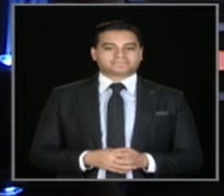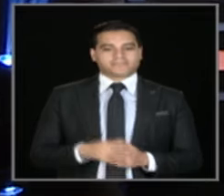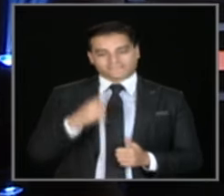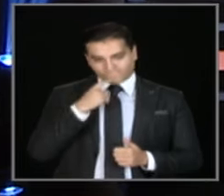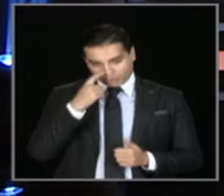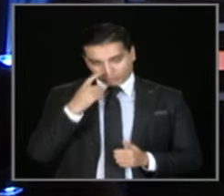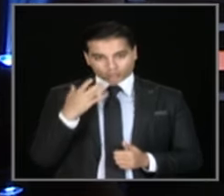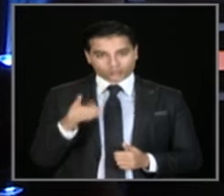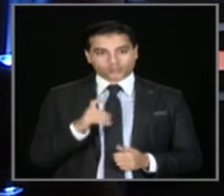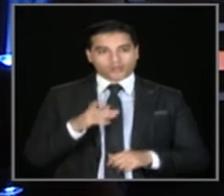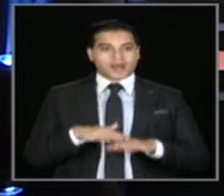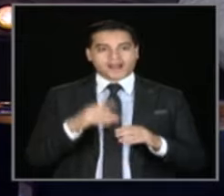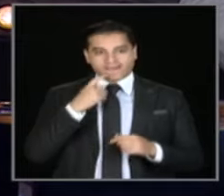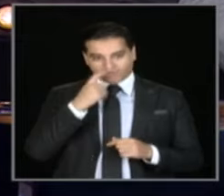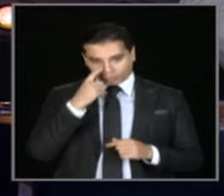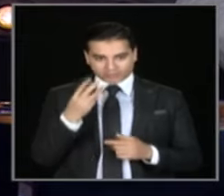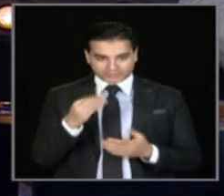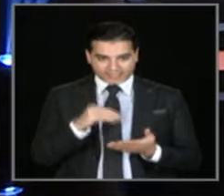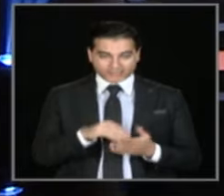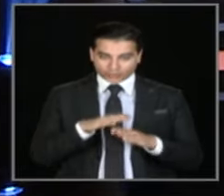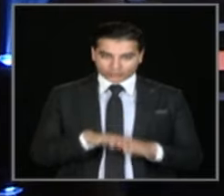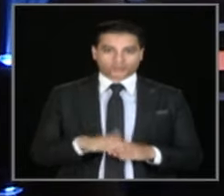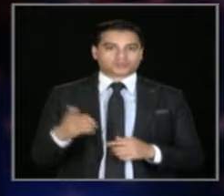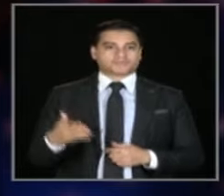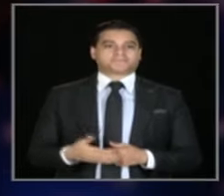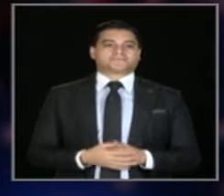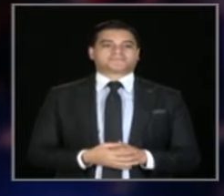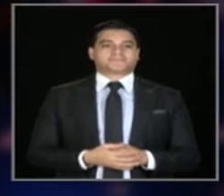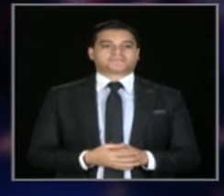فنون. سؤال في الفنون ب 30 نقطة، دوسوا على البزر.